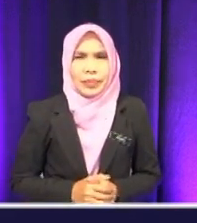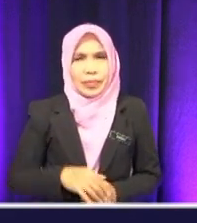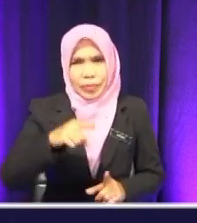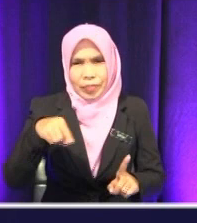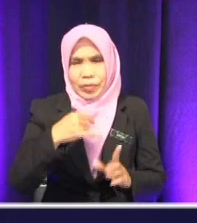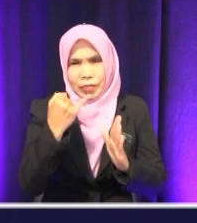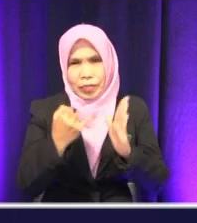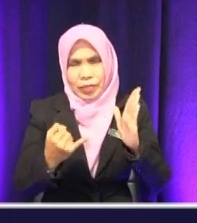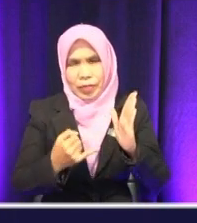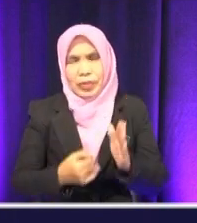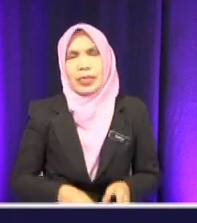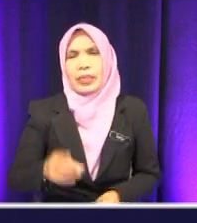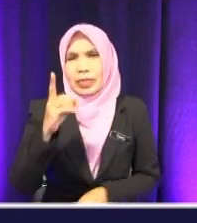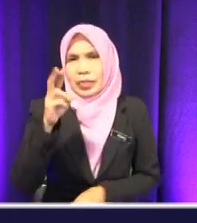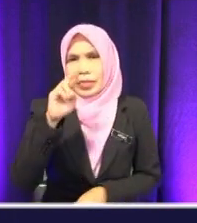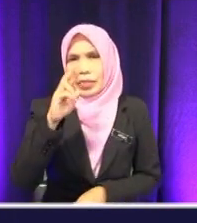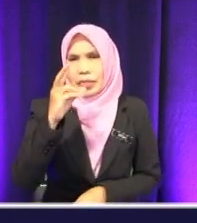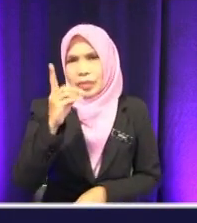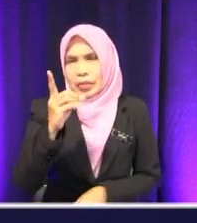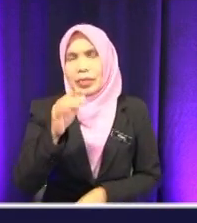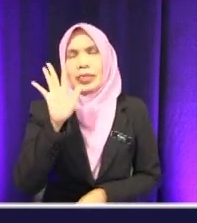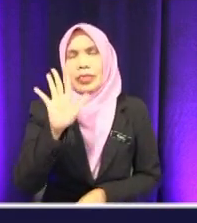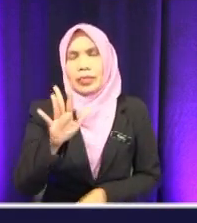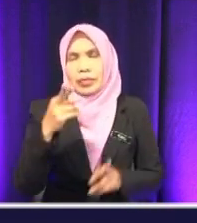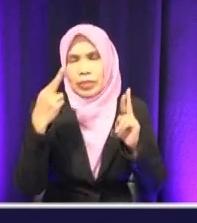melukis 5